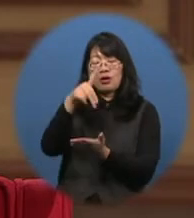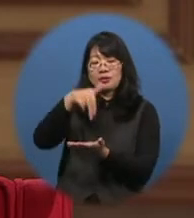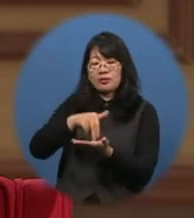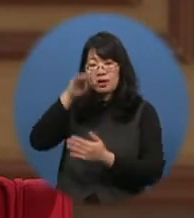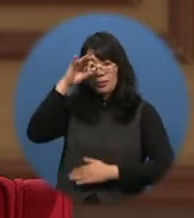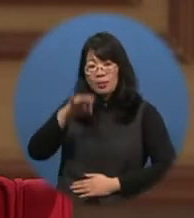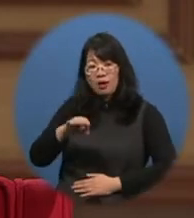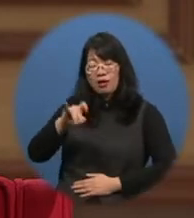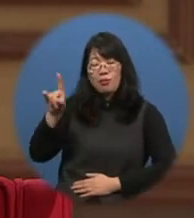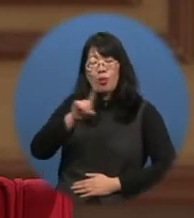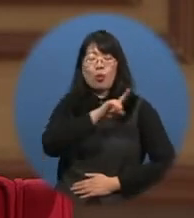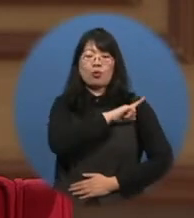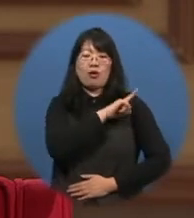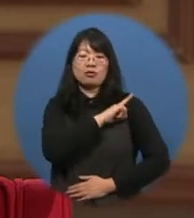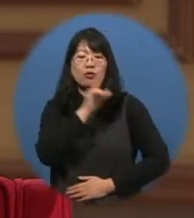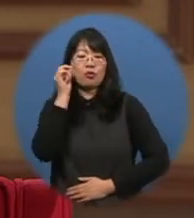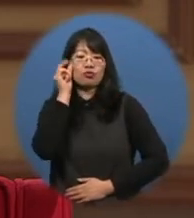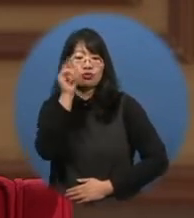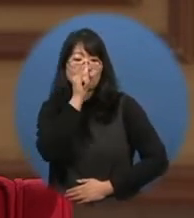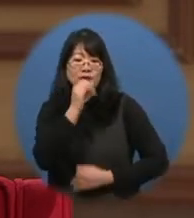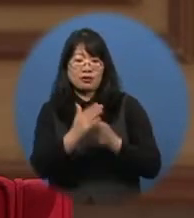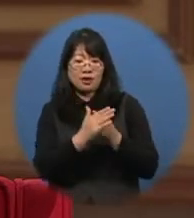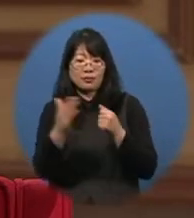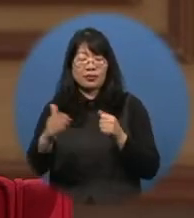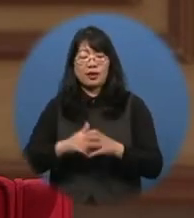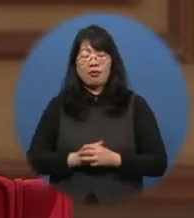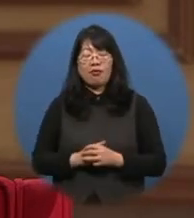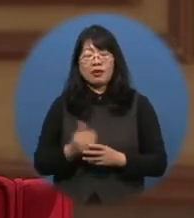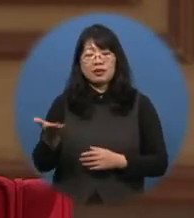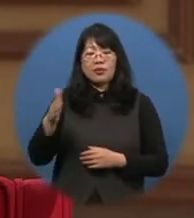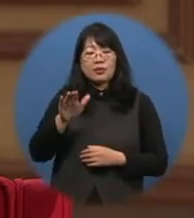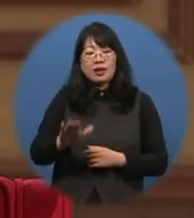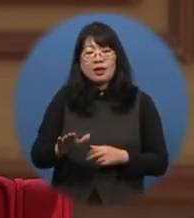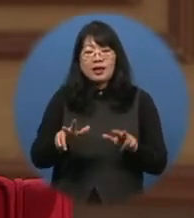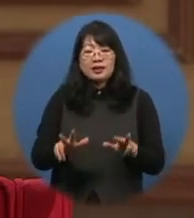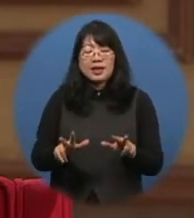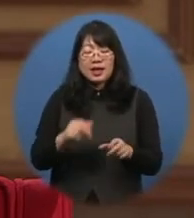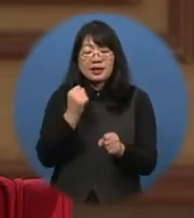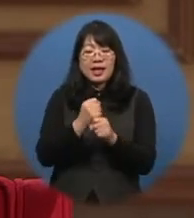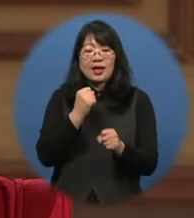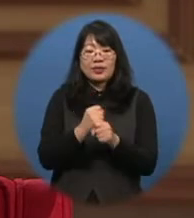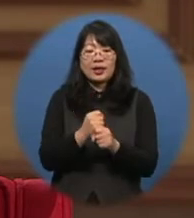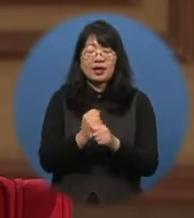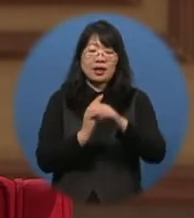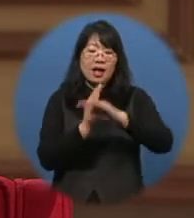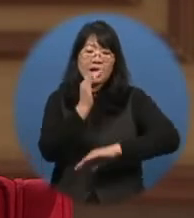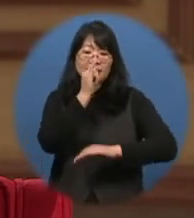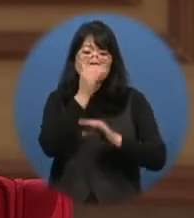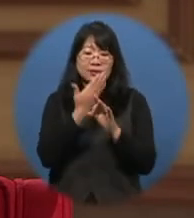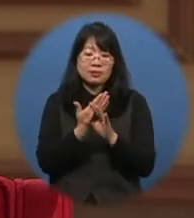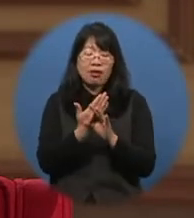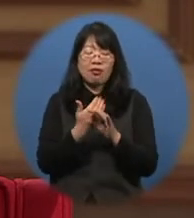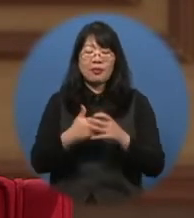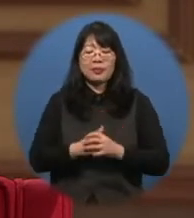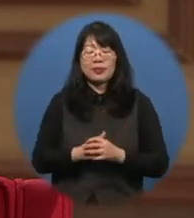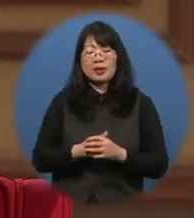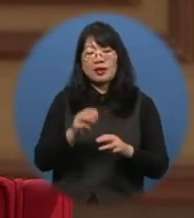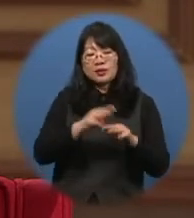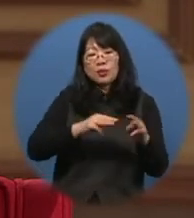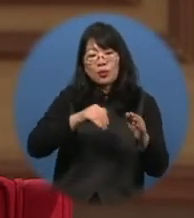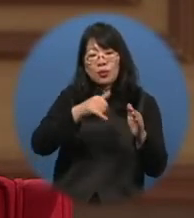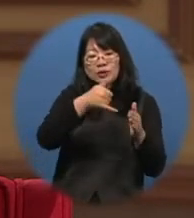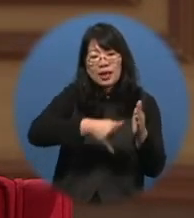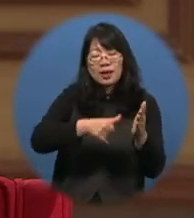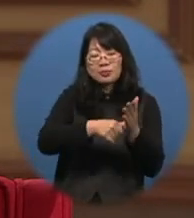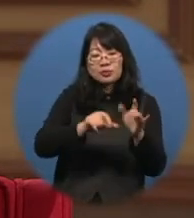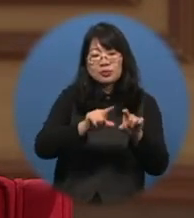면에서는 가장 훌륭하겠죠. 훌륭한 겁니다. 그런데 이제 생산 과잉이 왔을 때는